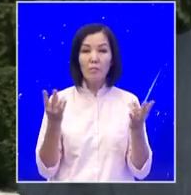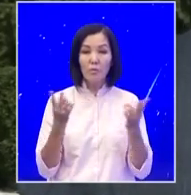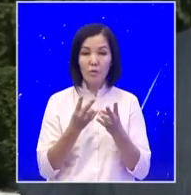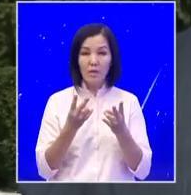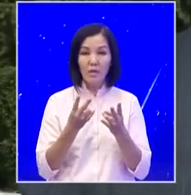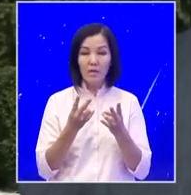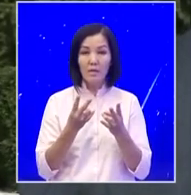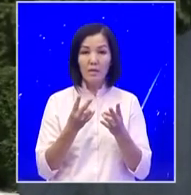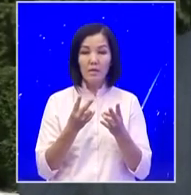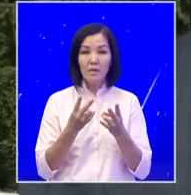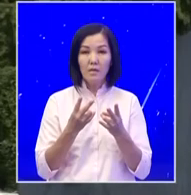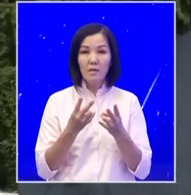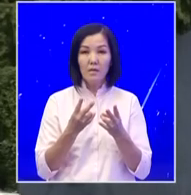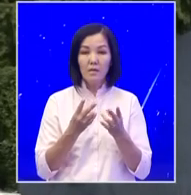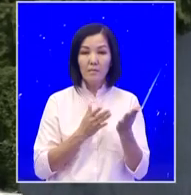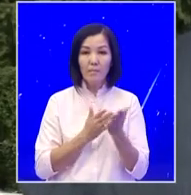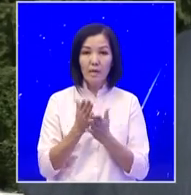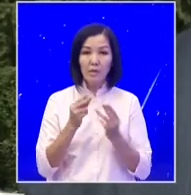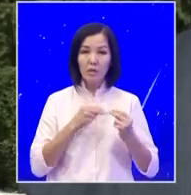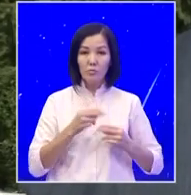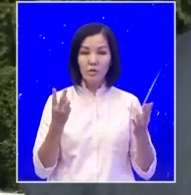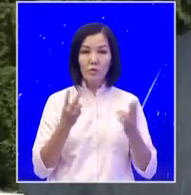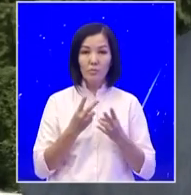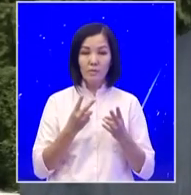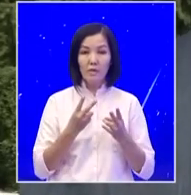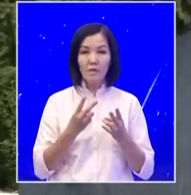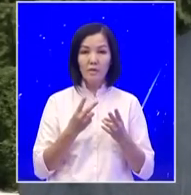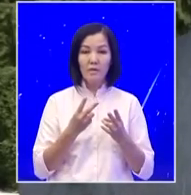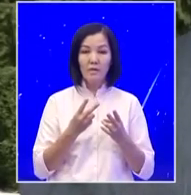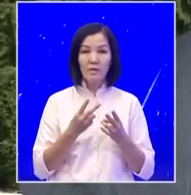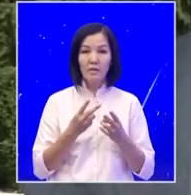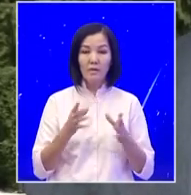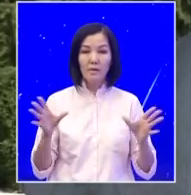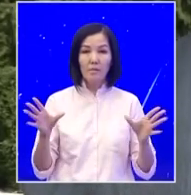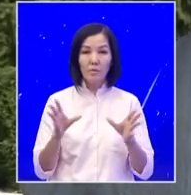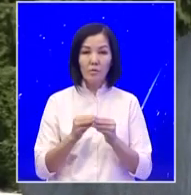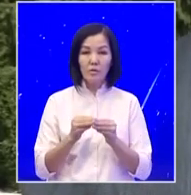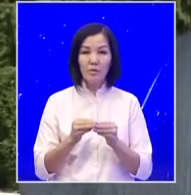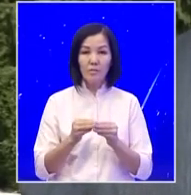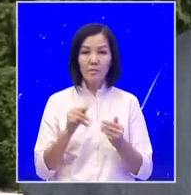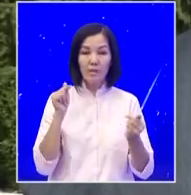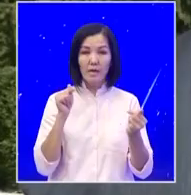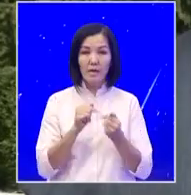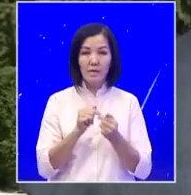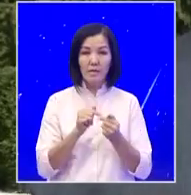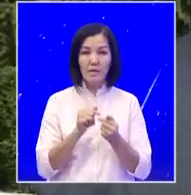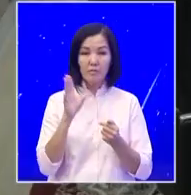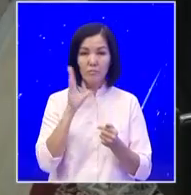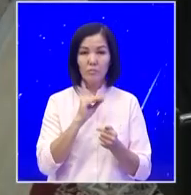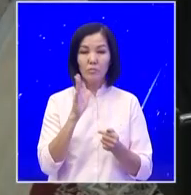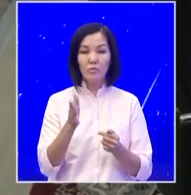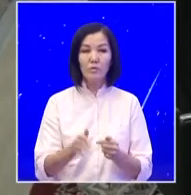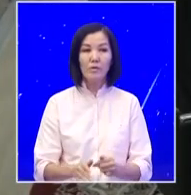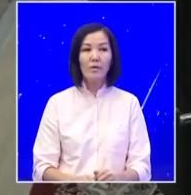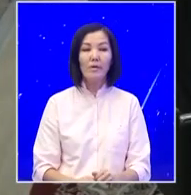жүрген соң, біз осы бағытта жұмыс істеуіміз керек. Сол уақытта ғана бәріміз қосылып, осы сыбайлас жемқорлыққа қарсы тұра аламыз.